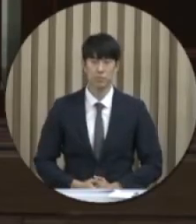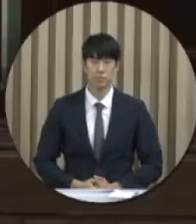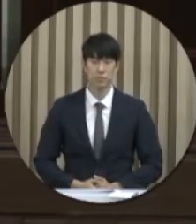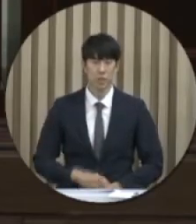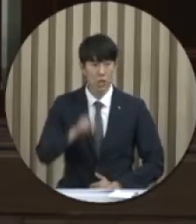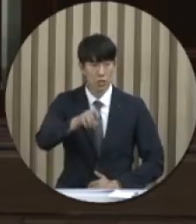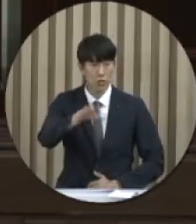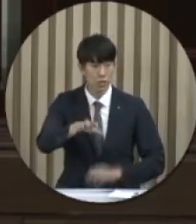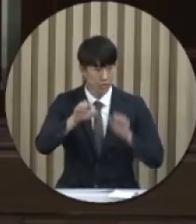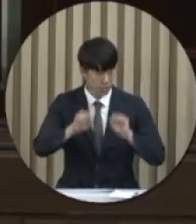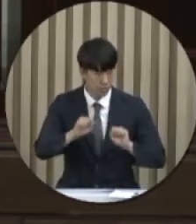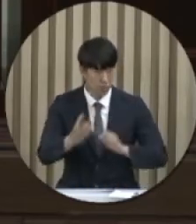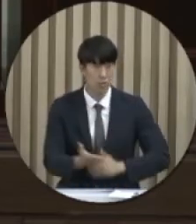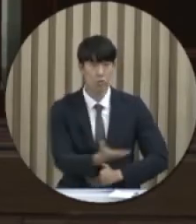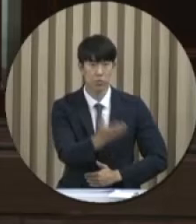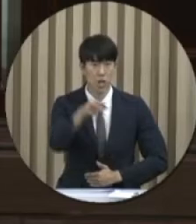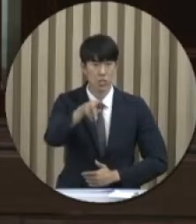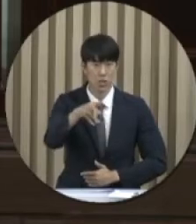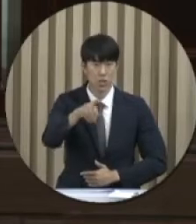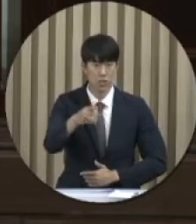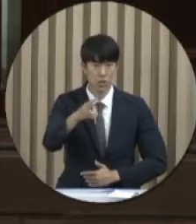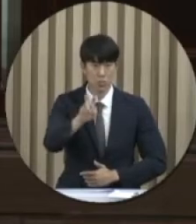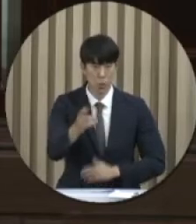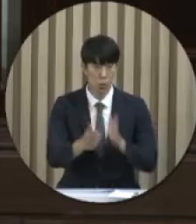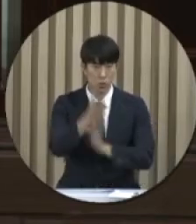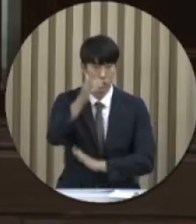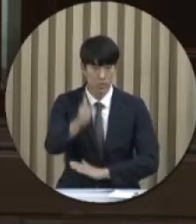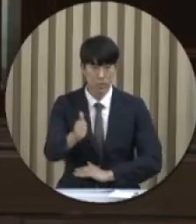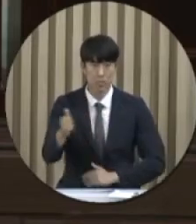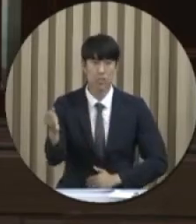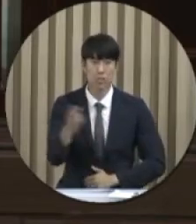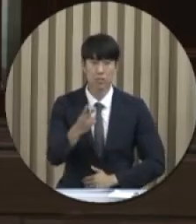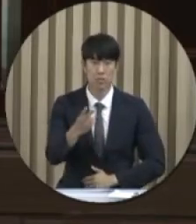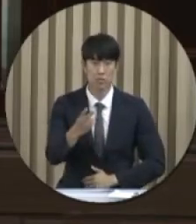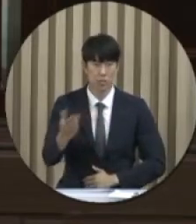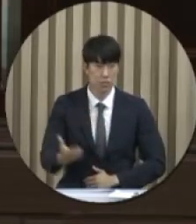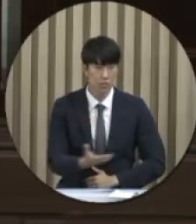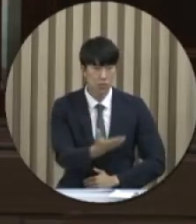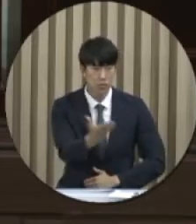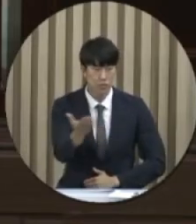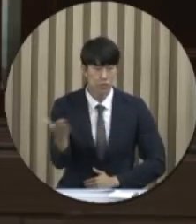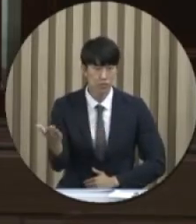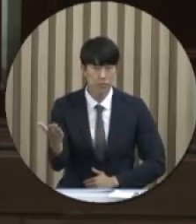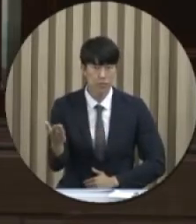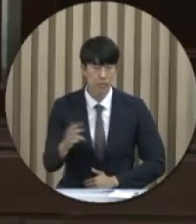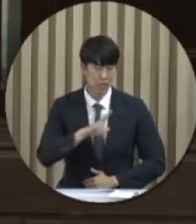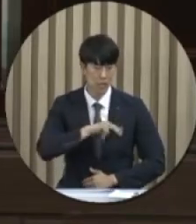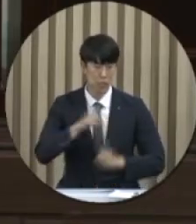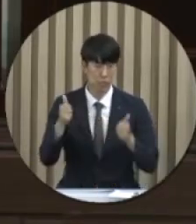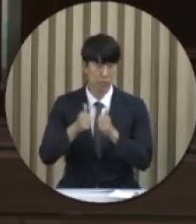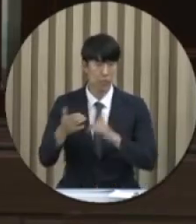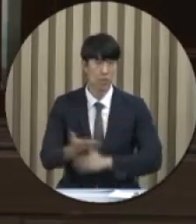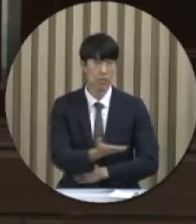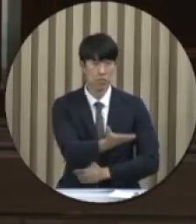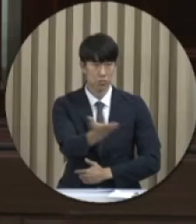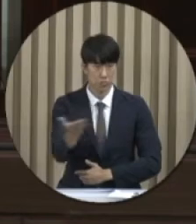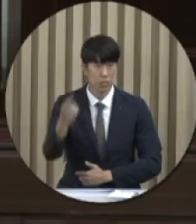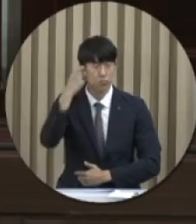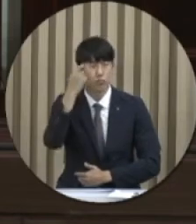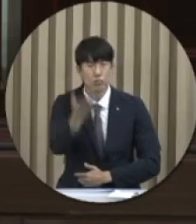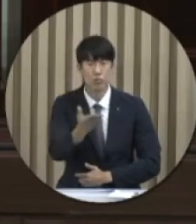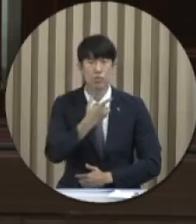여기에 계신 우리 서철모 시장님과 여기에 계신 우리 의원님들께 묻고